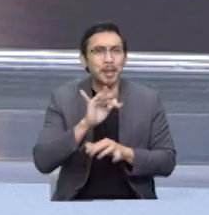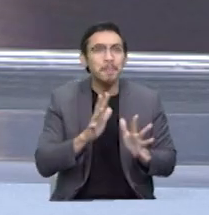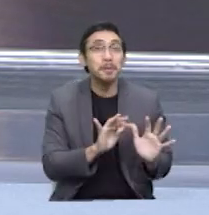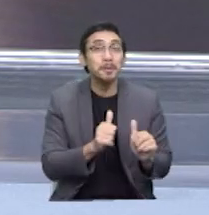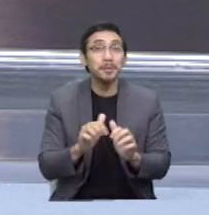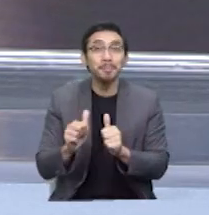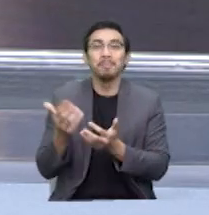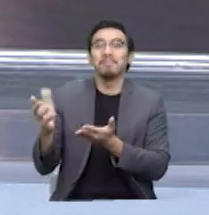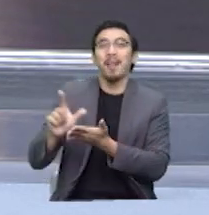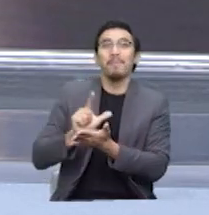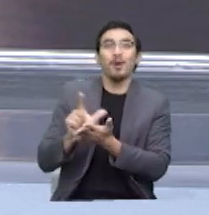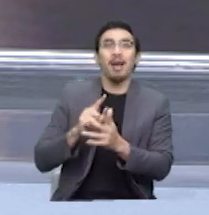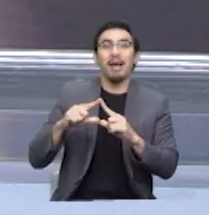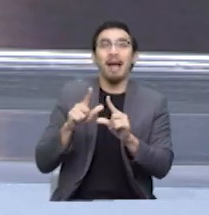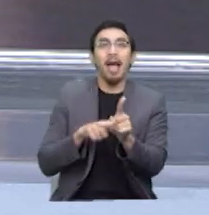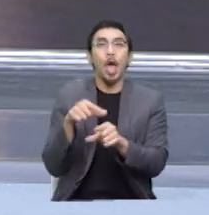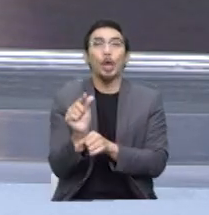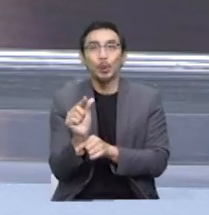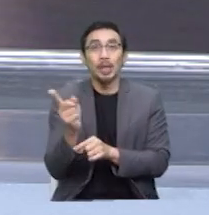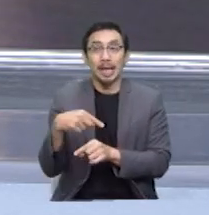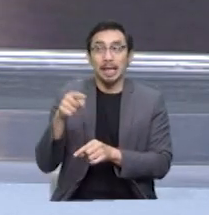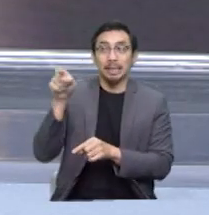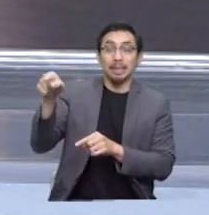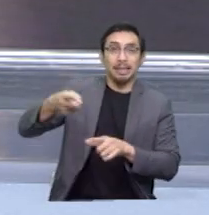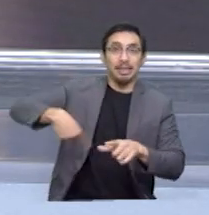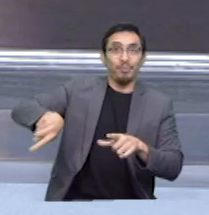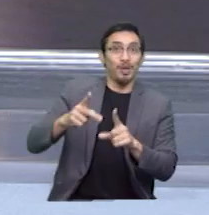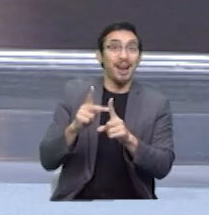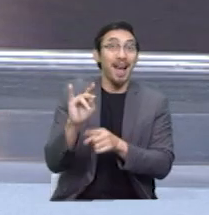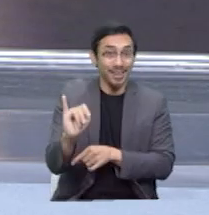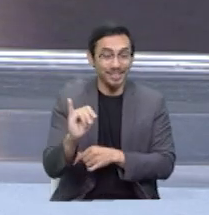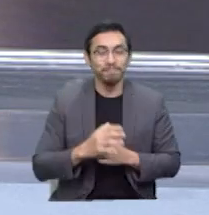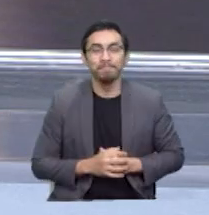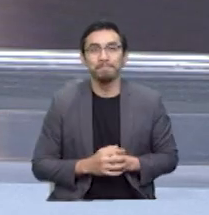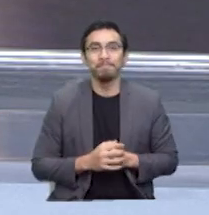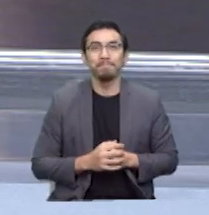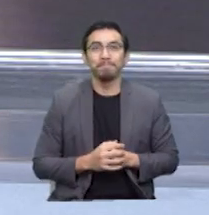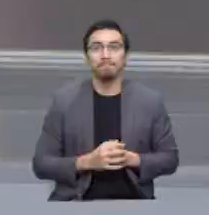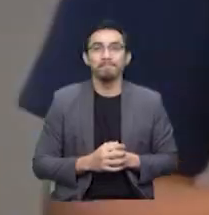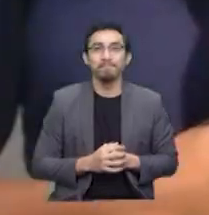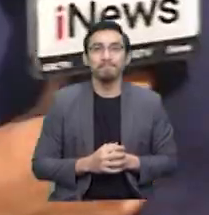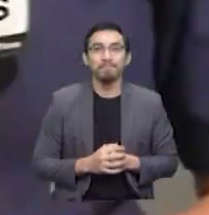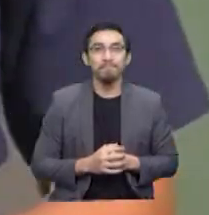Seperti apa persiapannya? Berikut laporan Ayu Pratiwi dari Bundaran HI Jakarta.